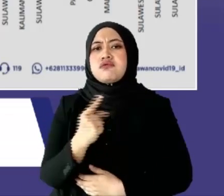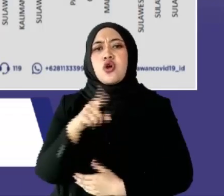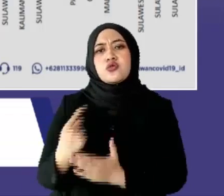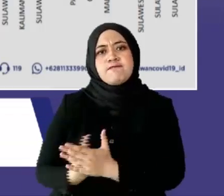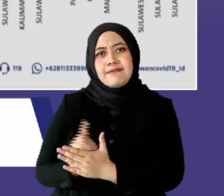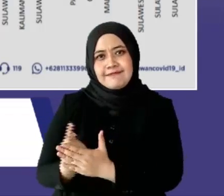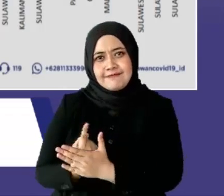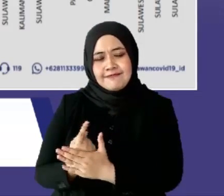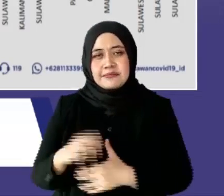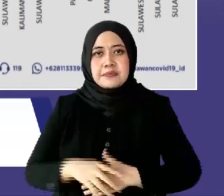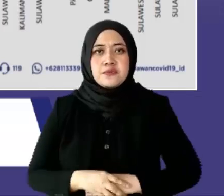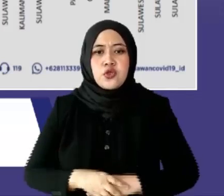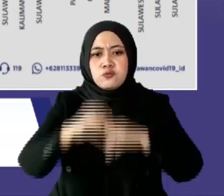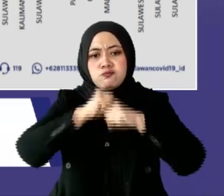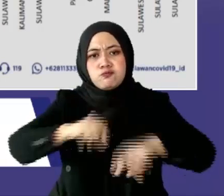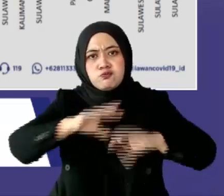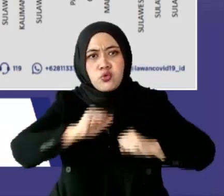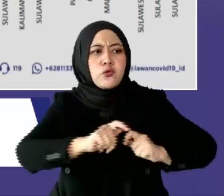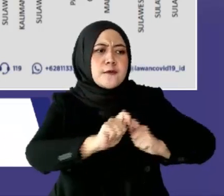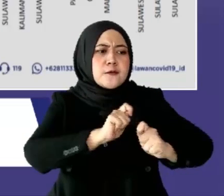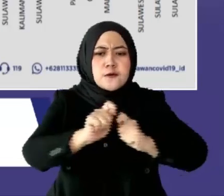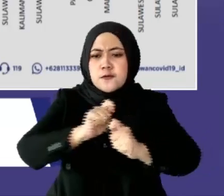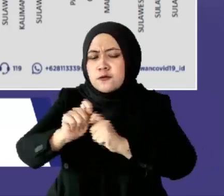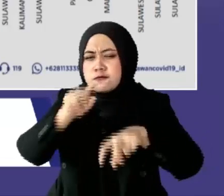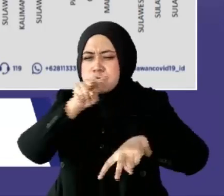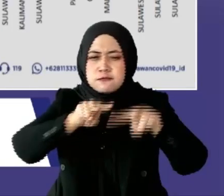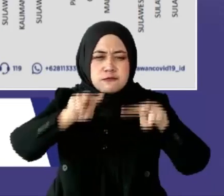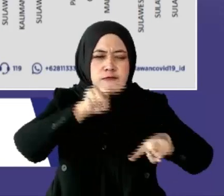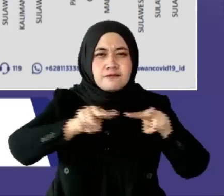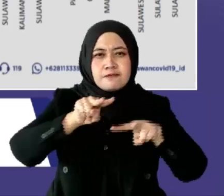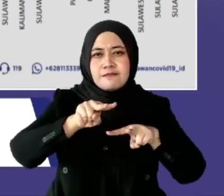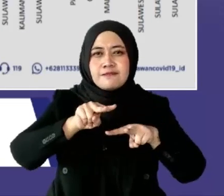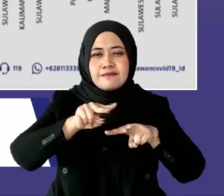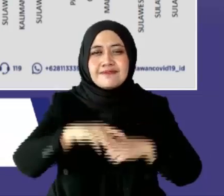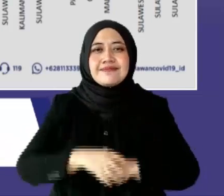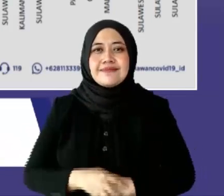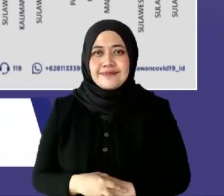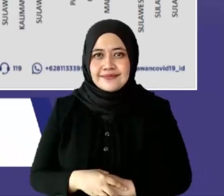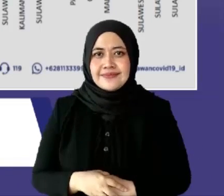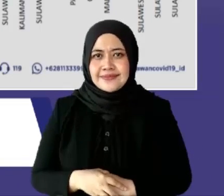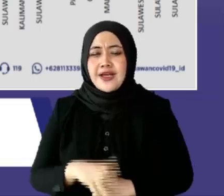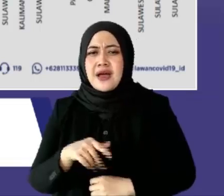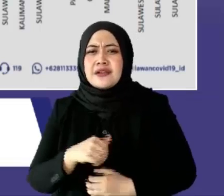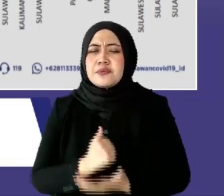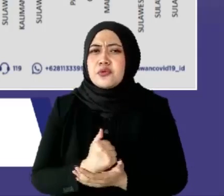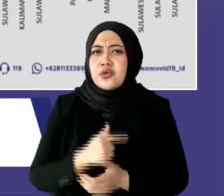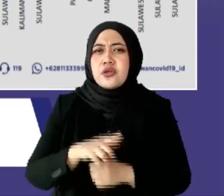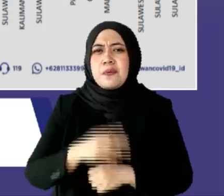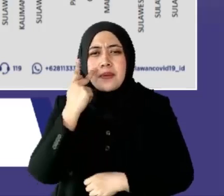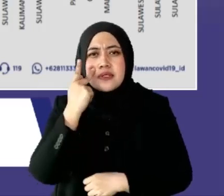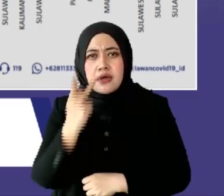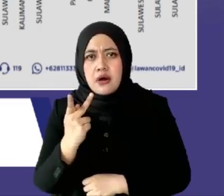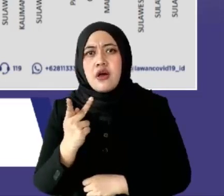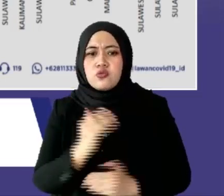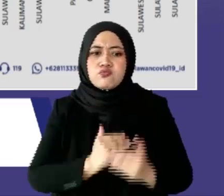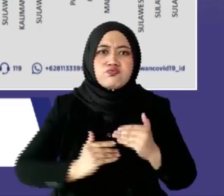dan himbauan untuk meningkatkan testing di setiap provinsi. Hal-hal ini memungkinkan kita untuk dapat menjaga